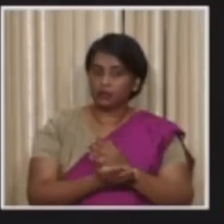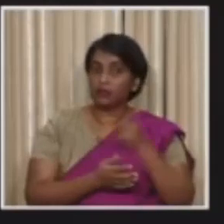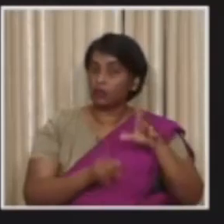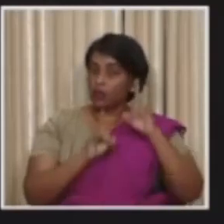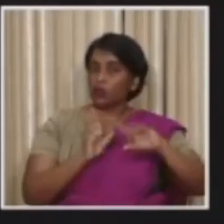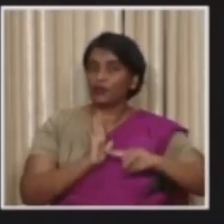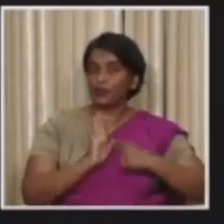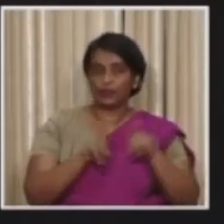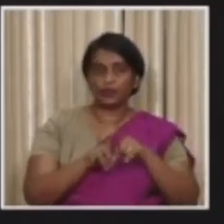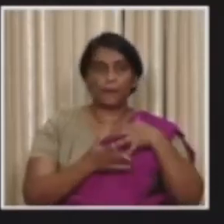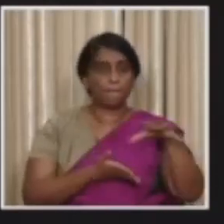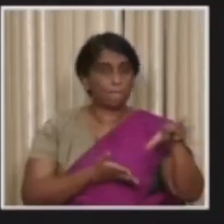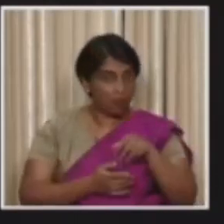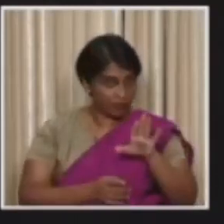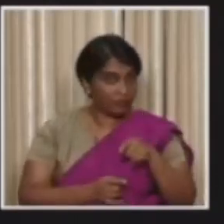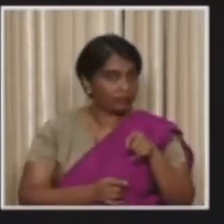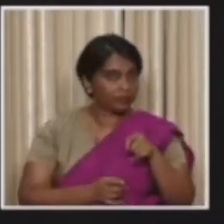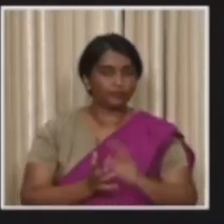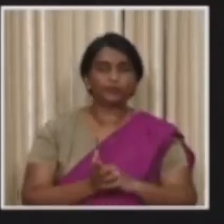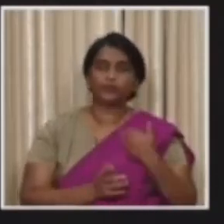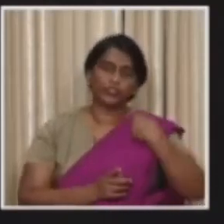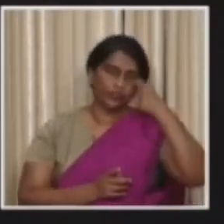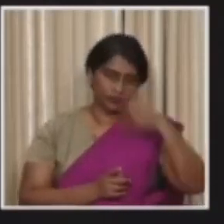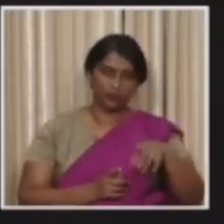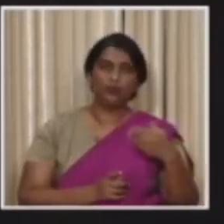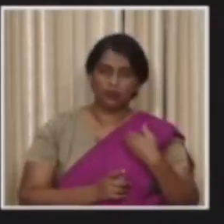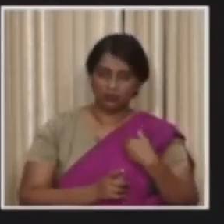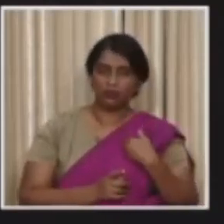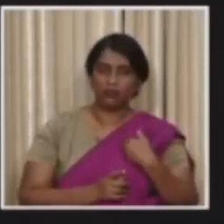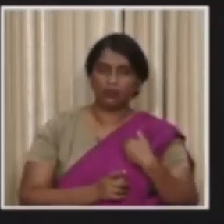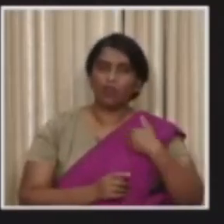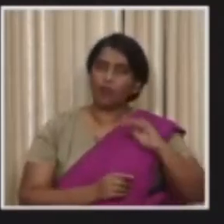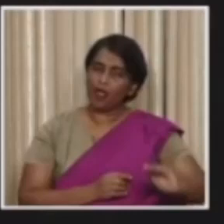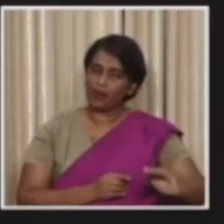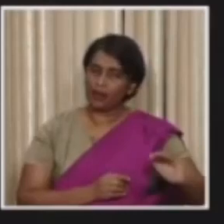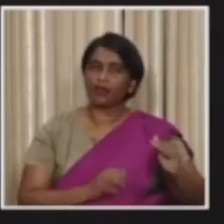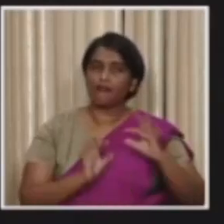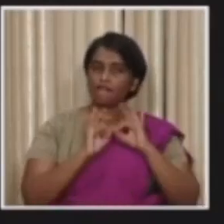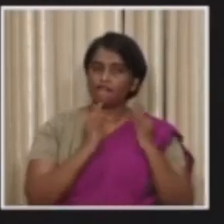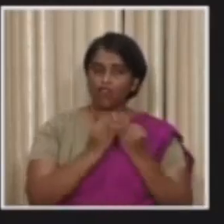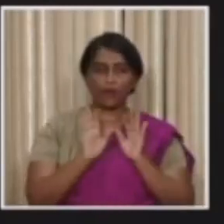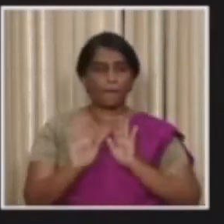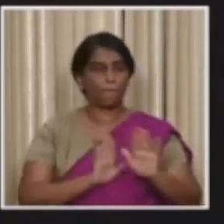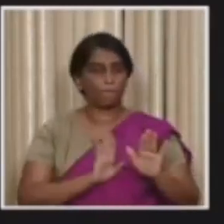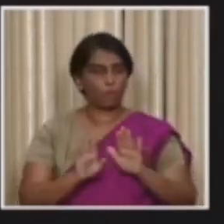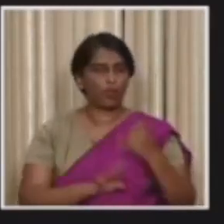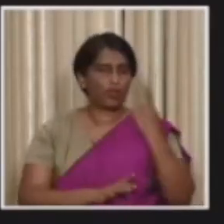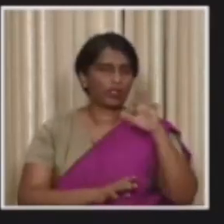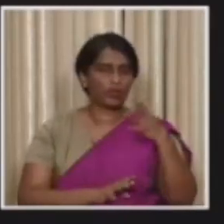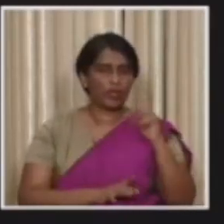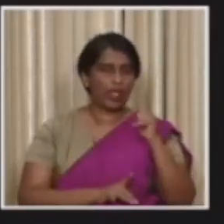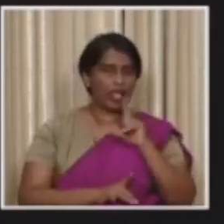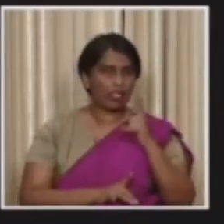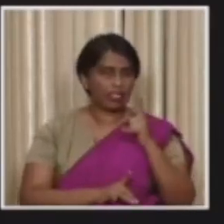මෙවලමක් හැටියට යොදාගෙන තියෙනවාද කියන එක. අපි දැක්කා අපි පුතා පොඩි කාලේදී පවුල් පාලනයක් ගැන කියන කී 70 77 ගැන